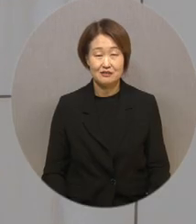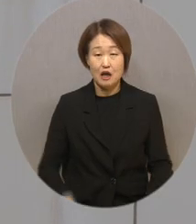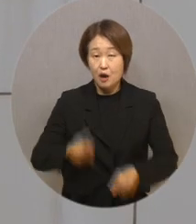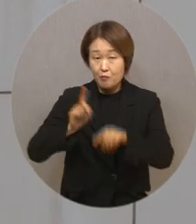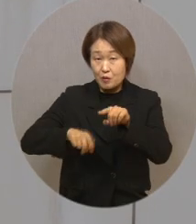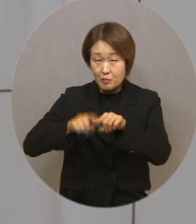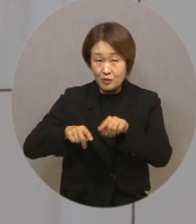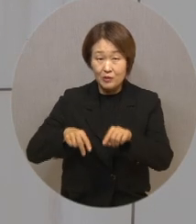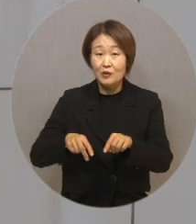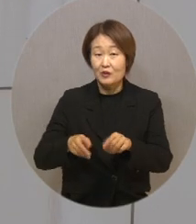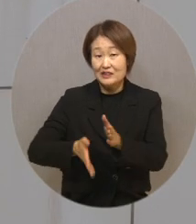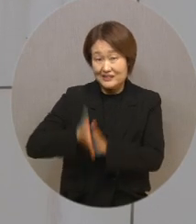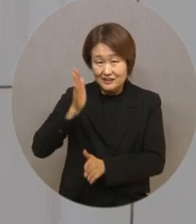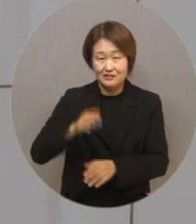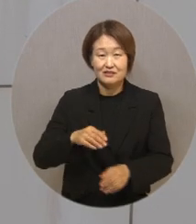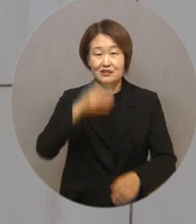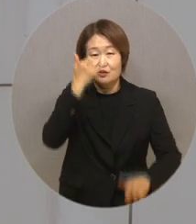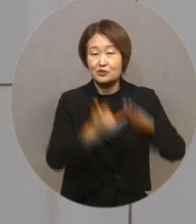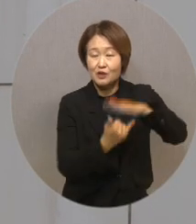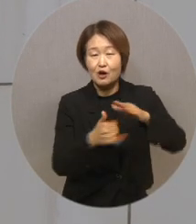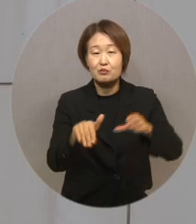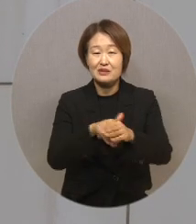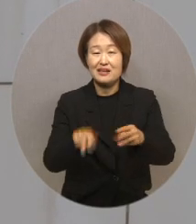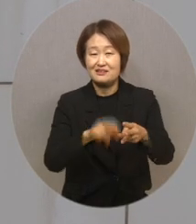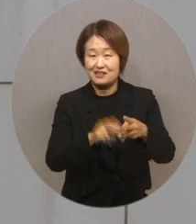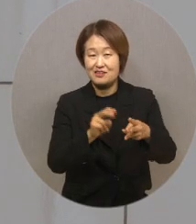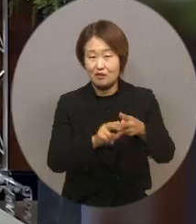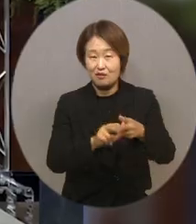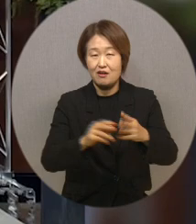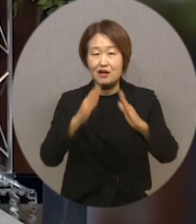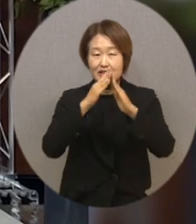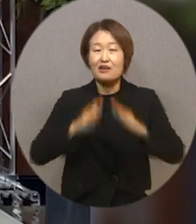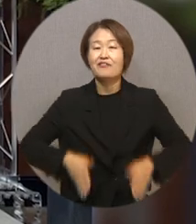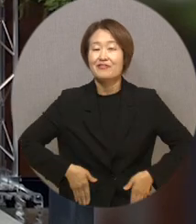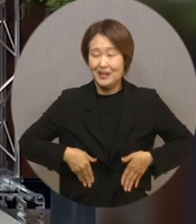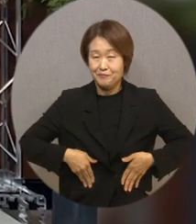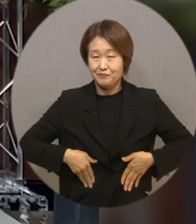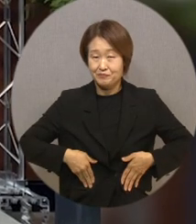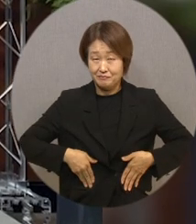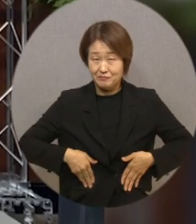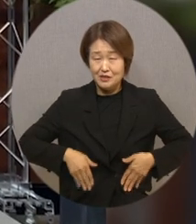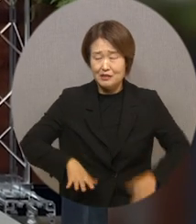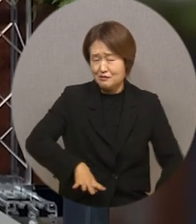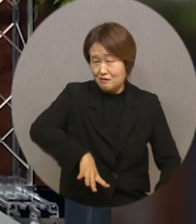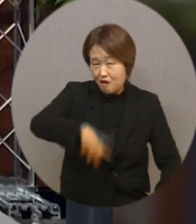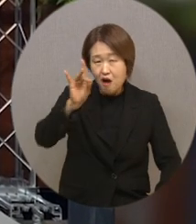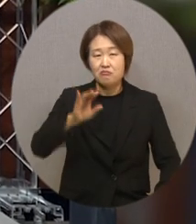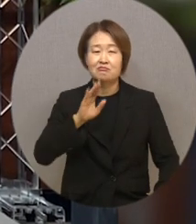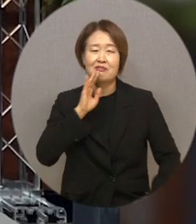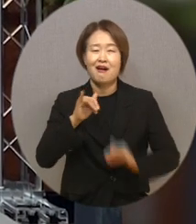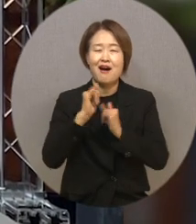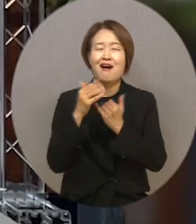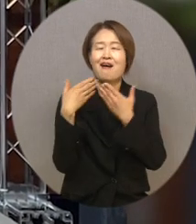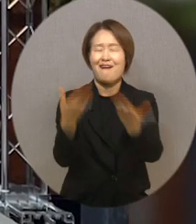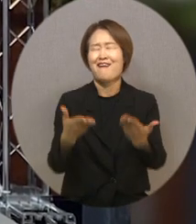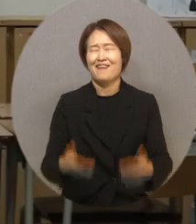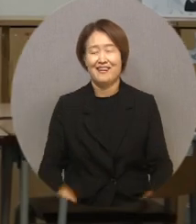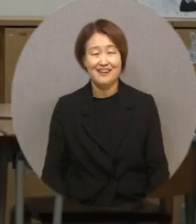목포시 청소년문화센터가 전남 생활권 수련시설 최초로 여성가족부 장관 표창 수상의 영예를